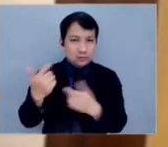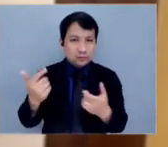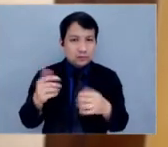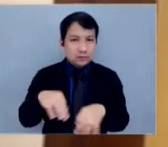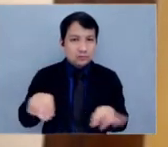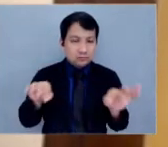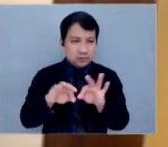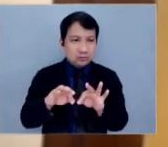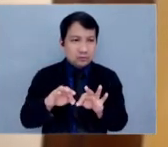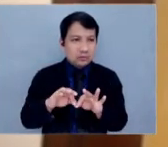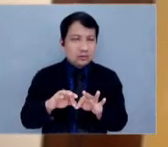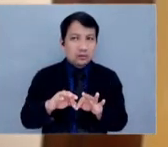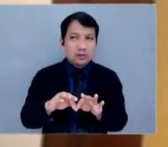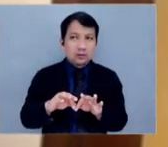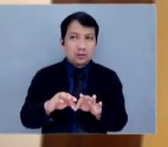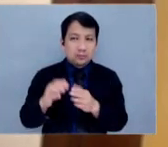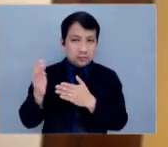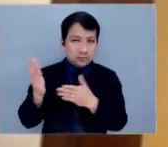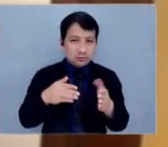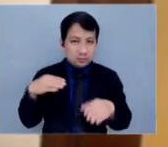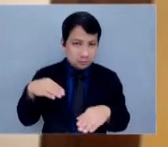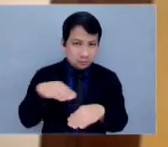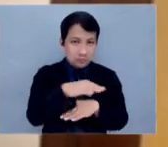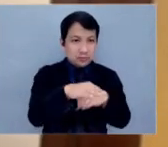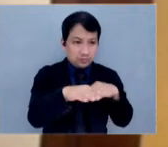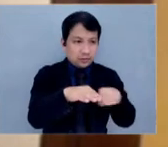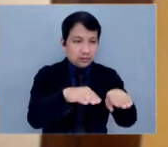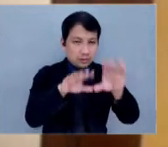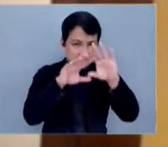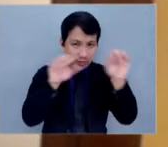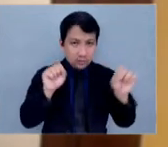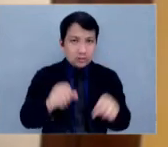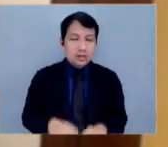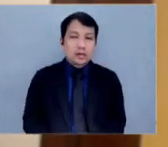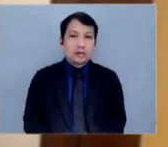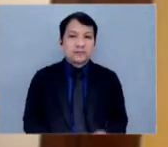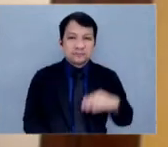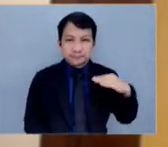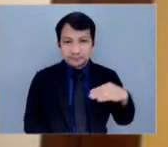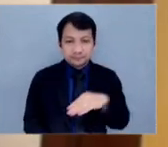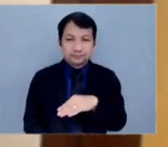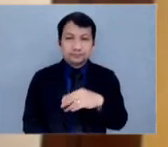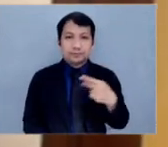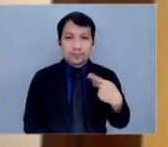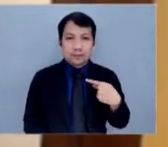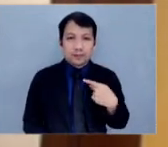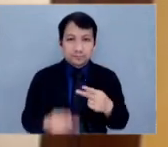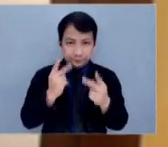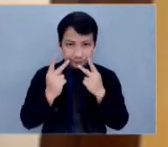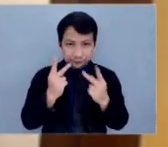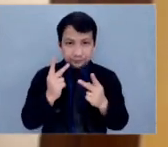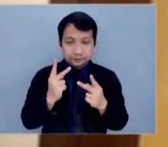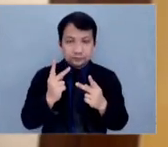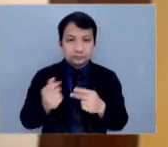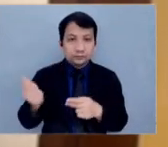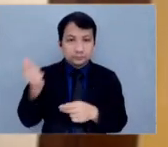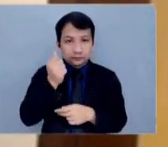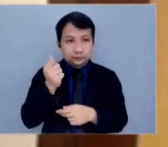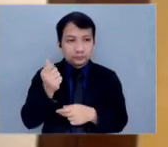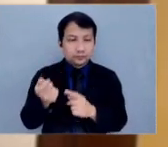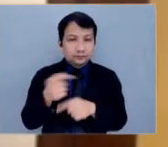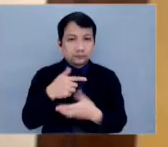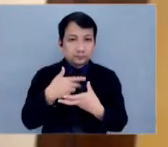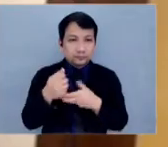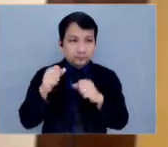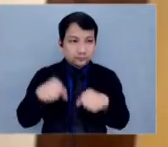kung dumadaan ng presidente, halimbawa mismo ang Pangulo, at kapag may bisita tayo na head of state rin galing sa labas, alam